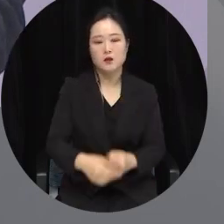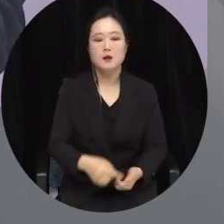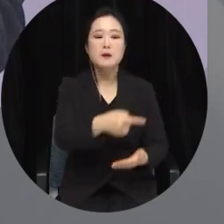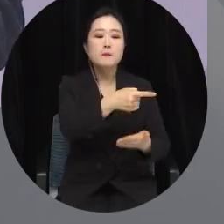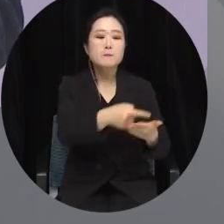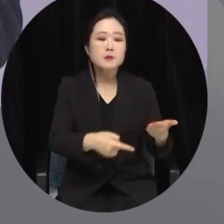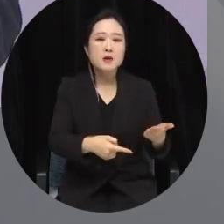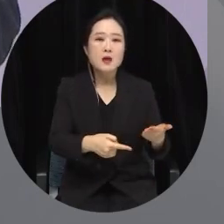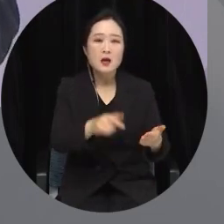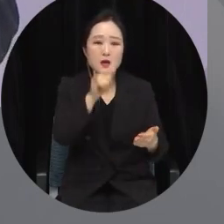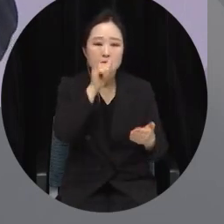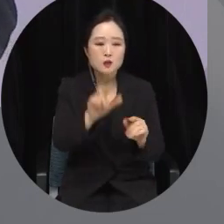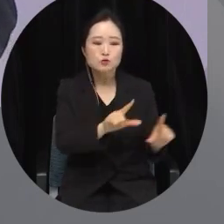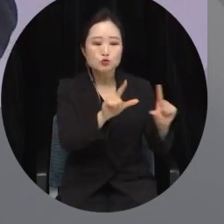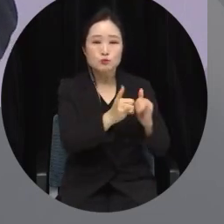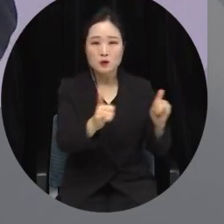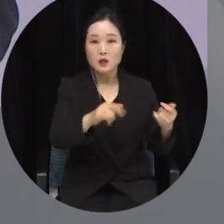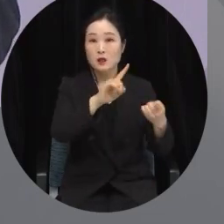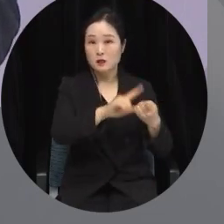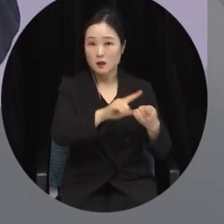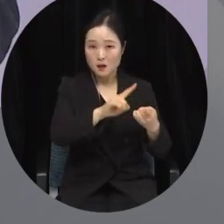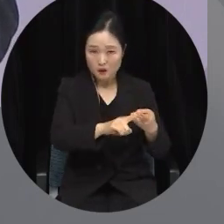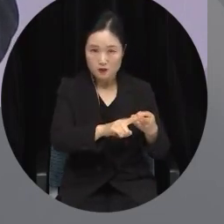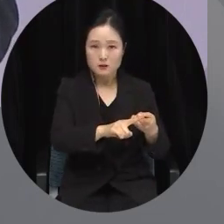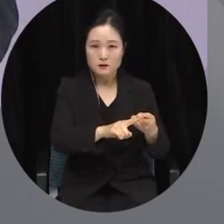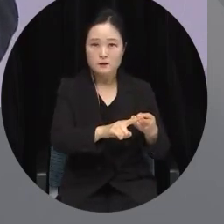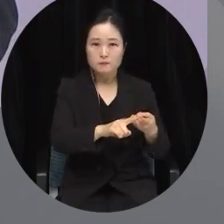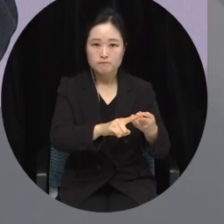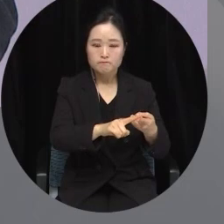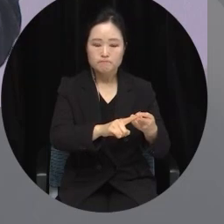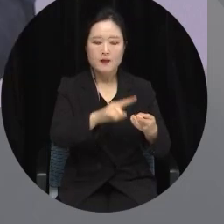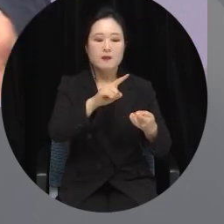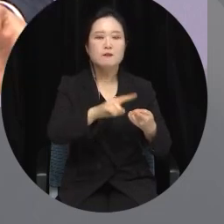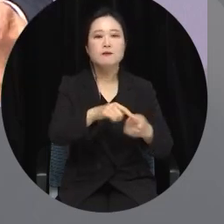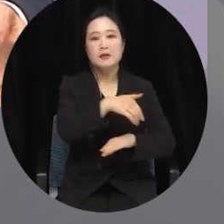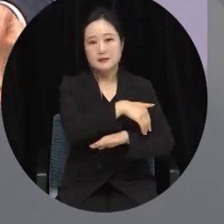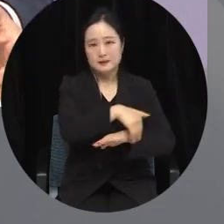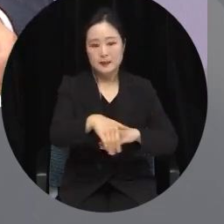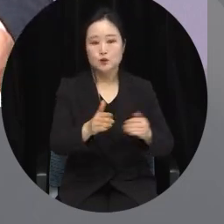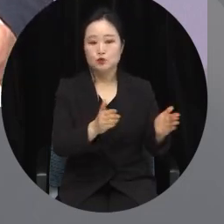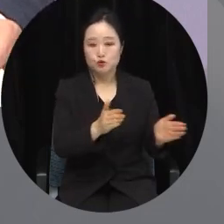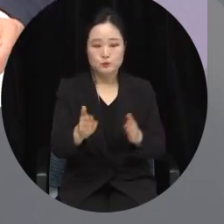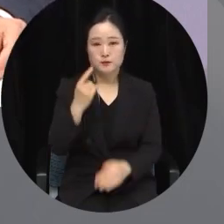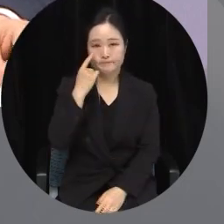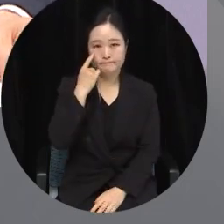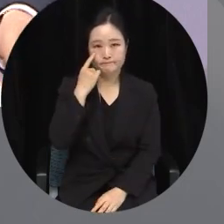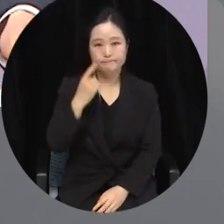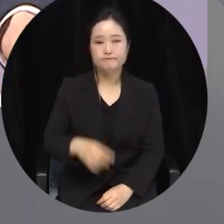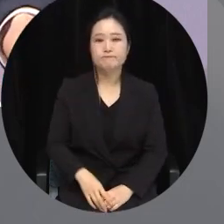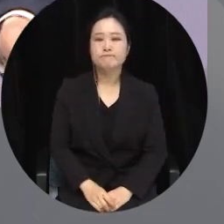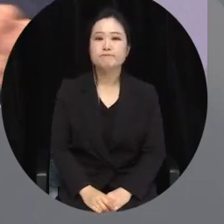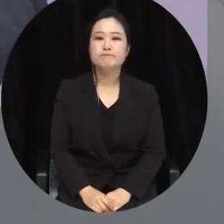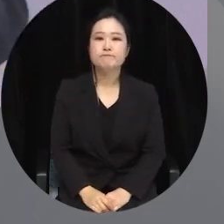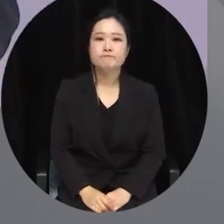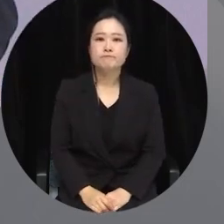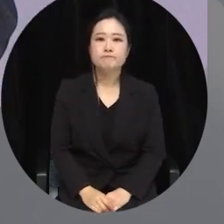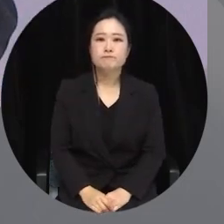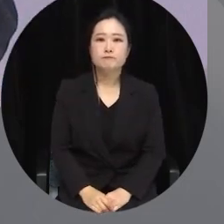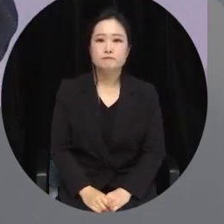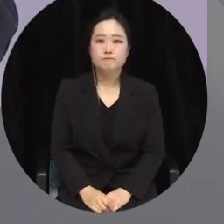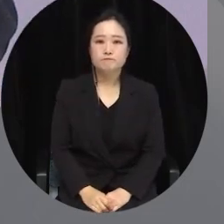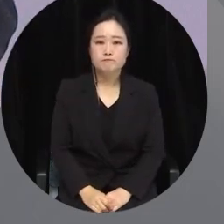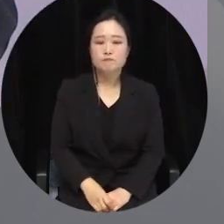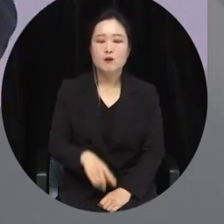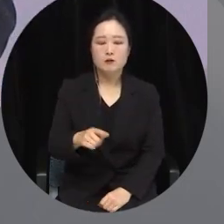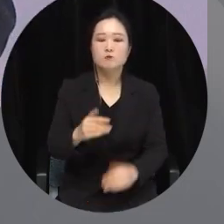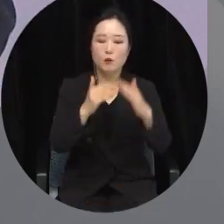있는 만큼 이거에 대한 그 대책을 강구해 나가도록 하겠다는 말씀을 드리겠습니다. 이 점에 대해서는 충분히